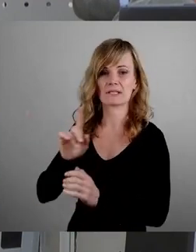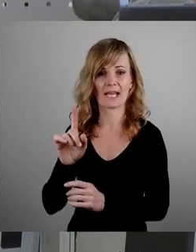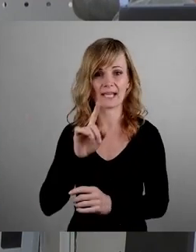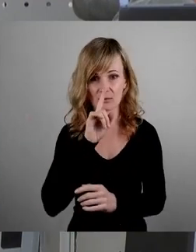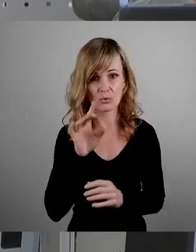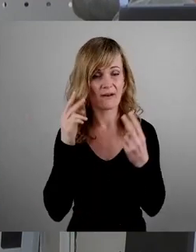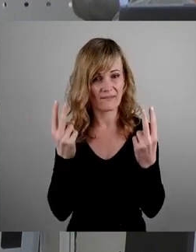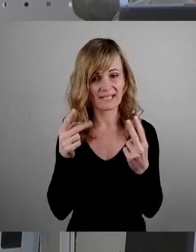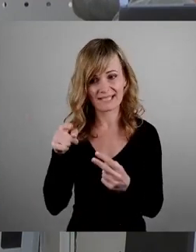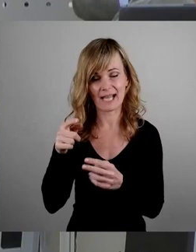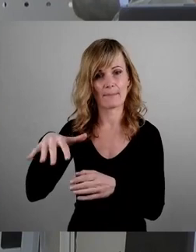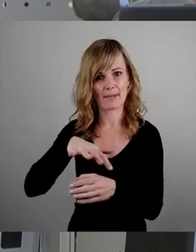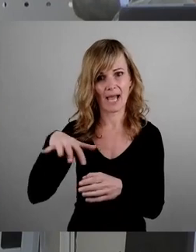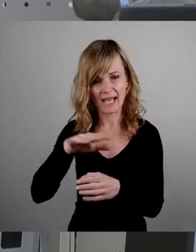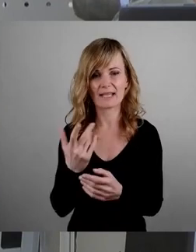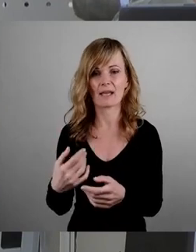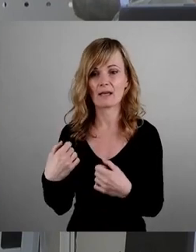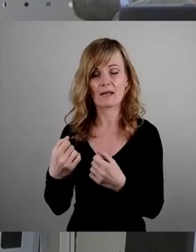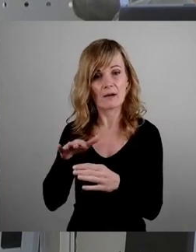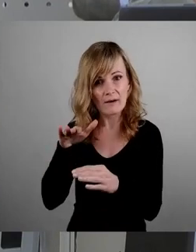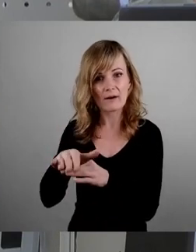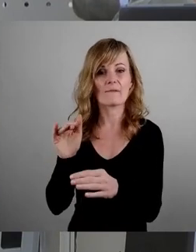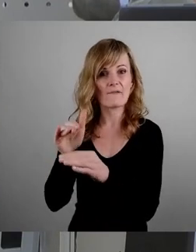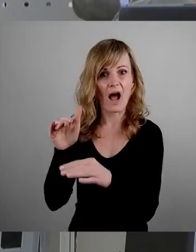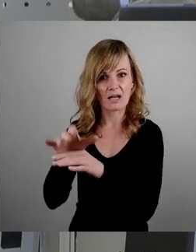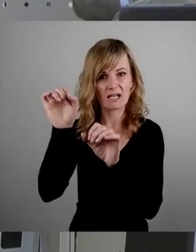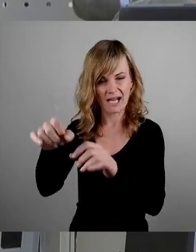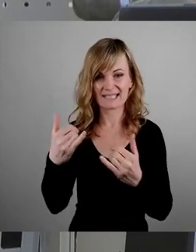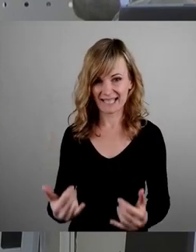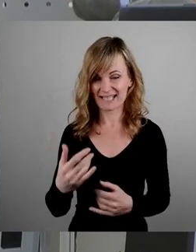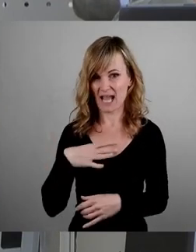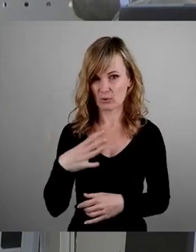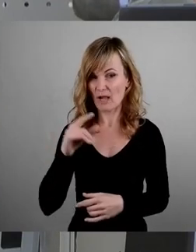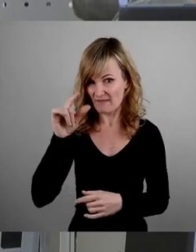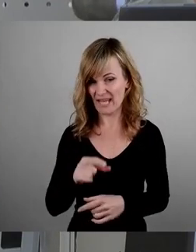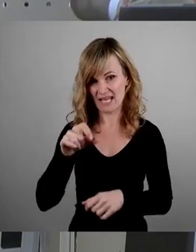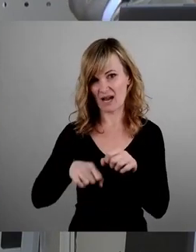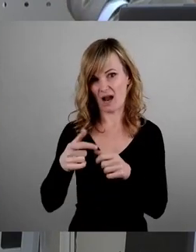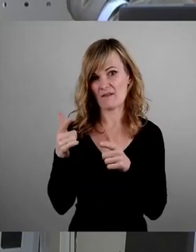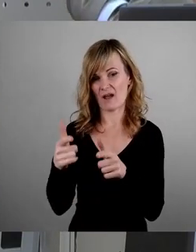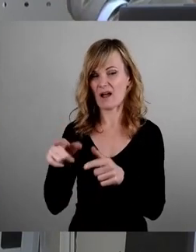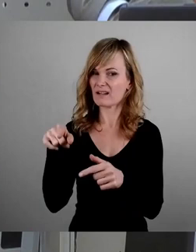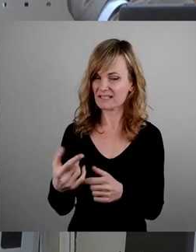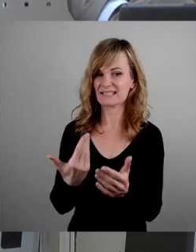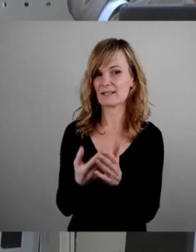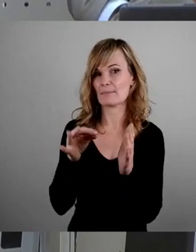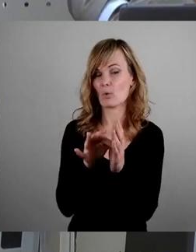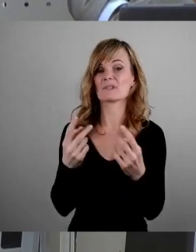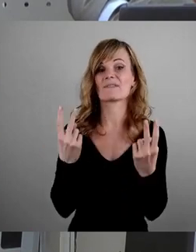der Bereich überfahrbar ist, weil aktuell sind relativ wenig Radfahrer unterwegs. Das ist der Punkt, der für uns wichtig ist.